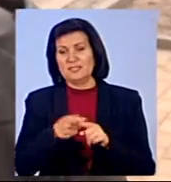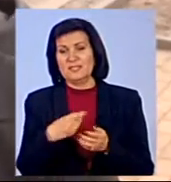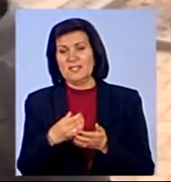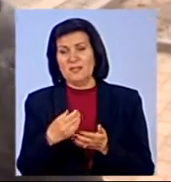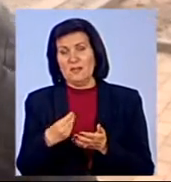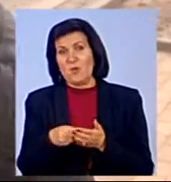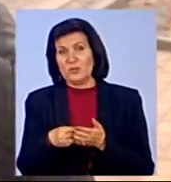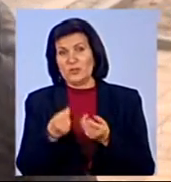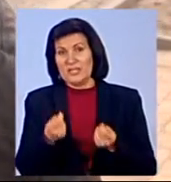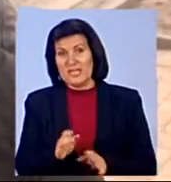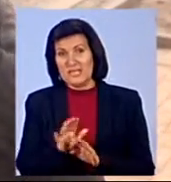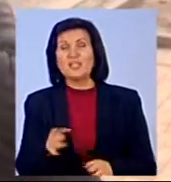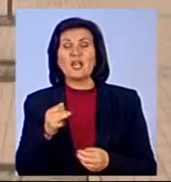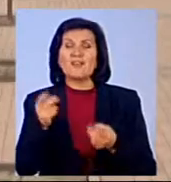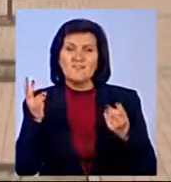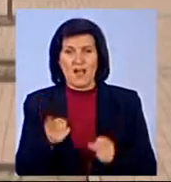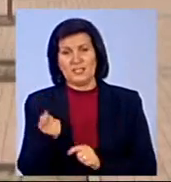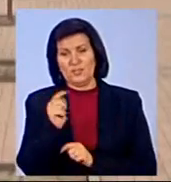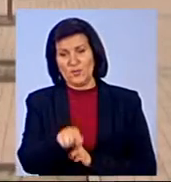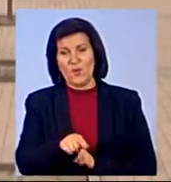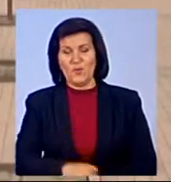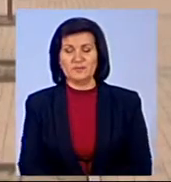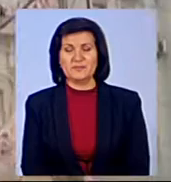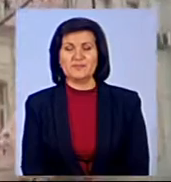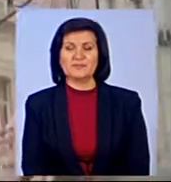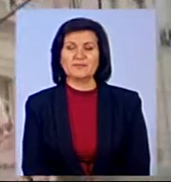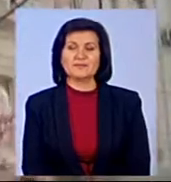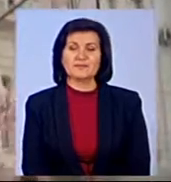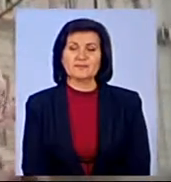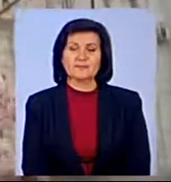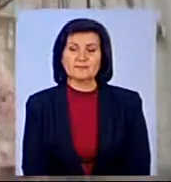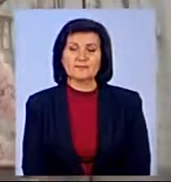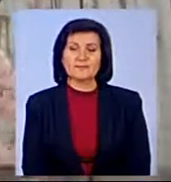коштує не дешево, але воно варте того. Катерина Мартич, Ігор Самчук. Новини на Першому.